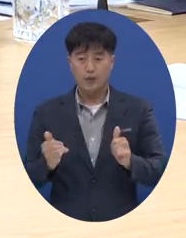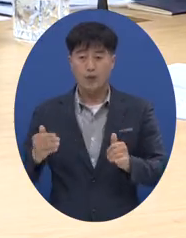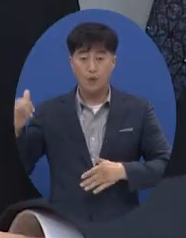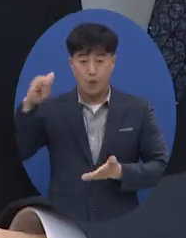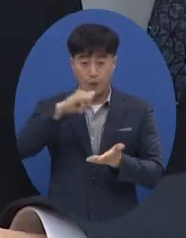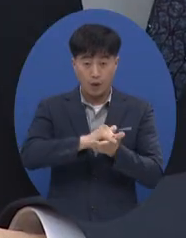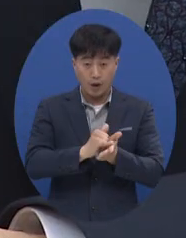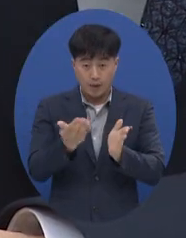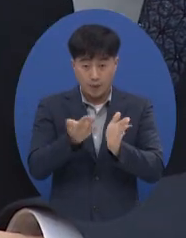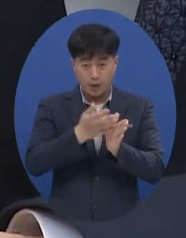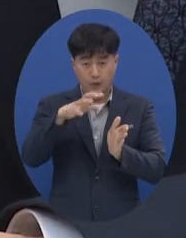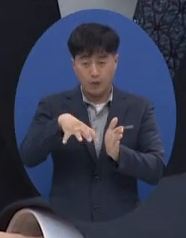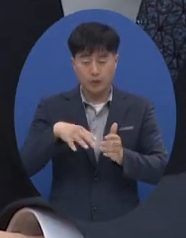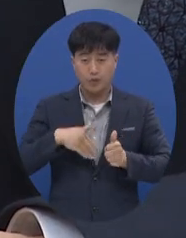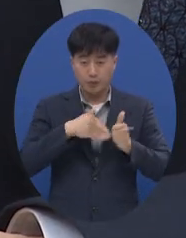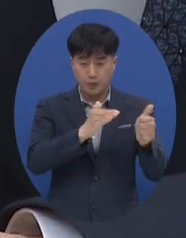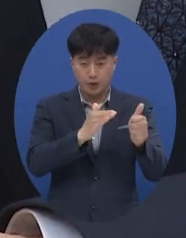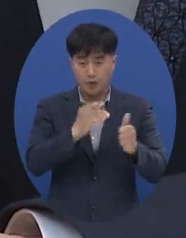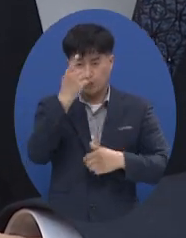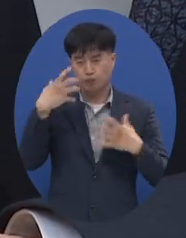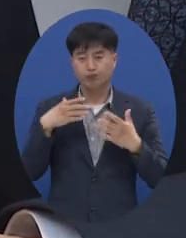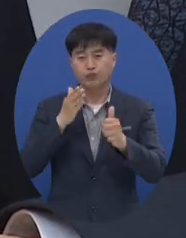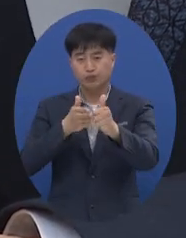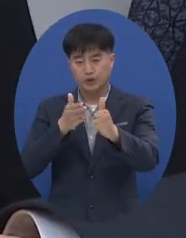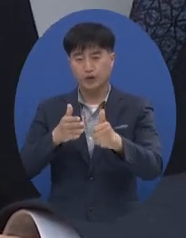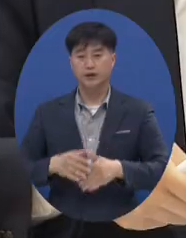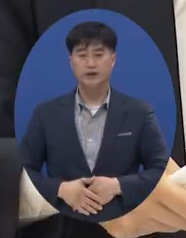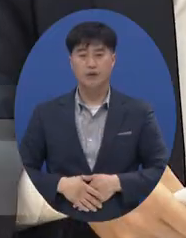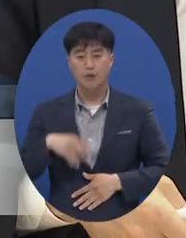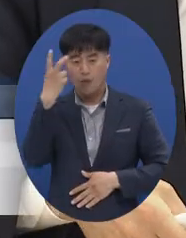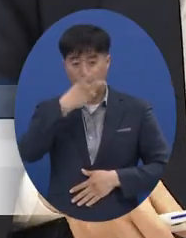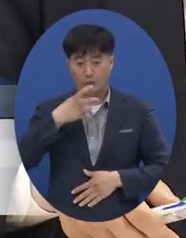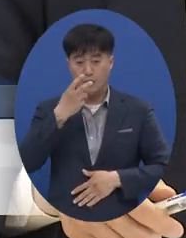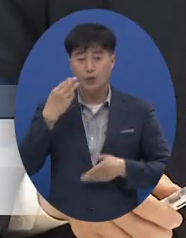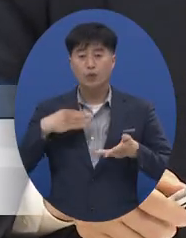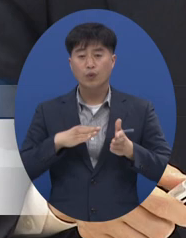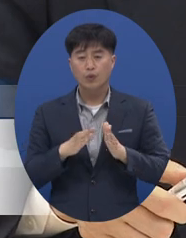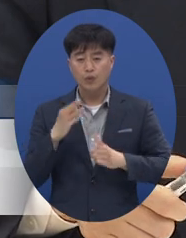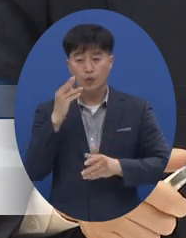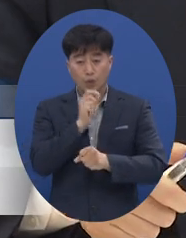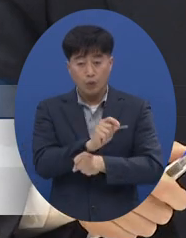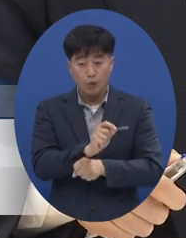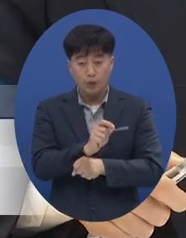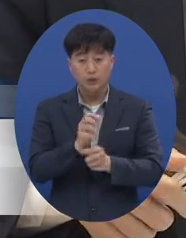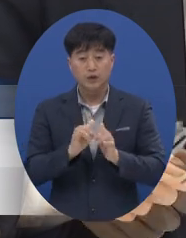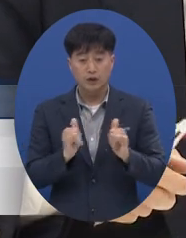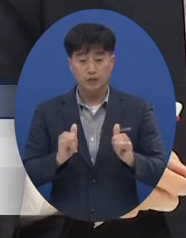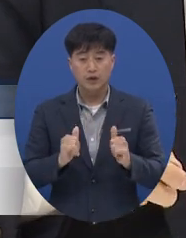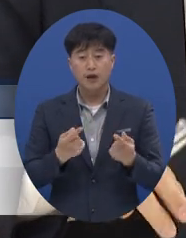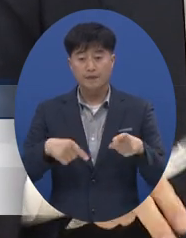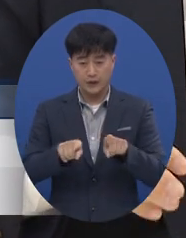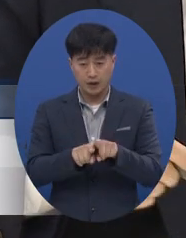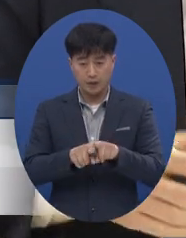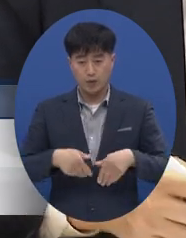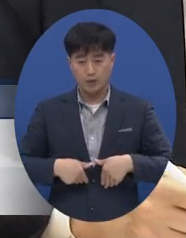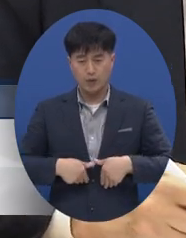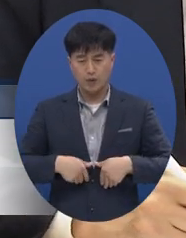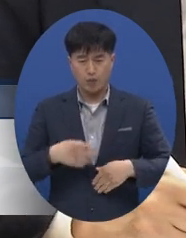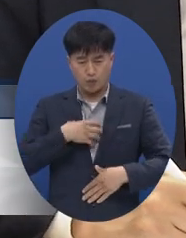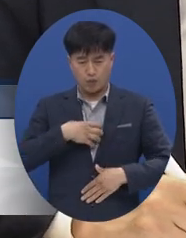항만세관에 파견토록 정부에 요청하기로 했습니다. 검역하는 거 우리 경기도 공무원들 같이 좀 하는 건 어떨까요? 제일 위험한 곳